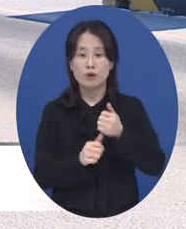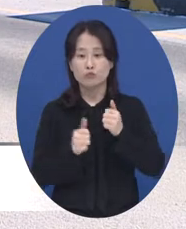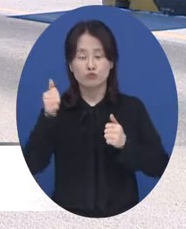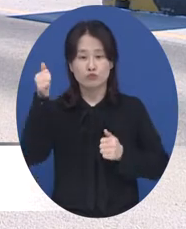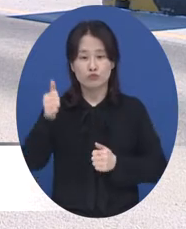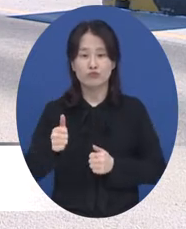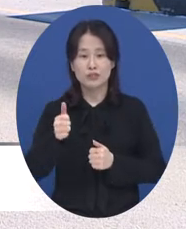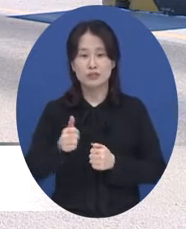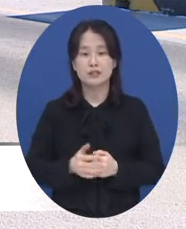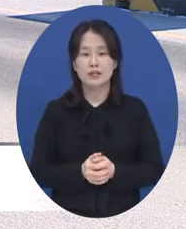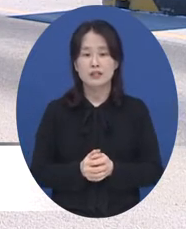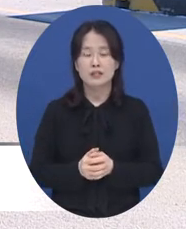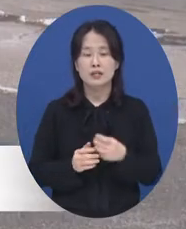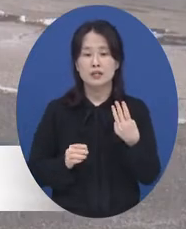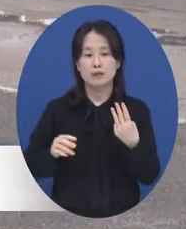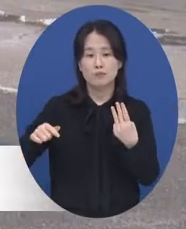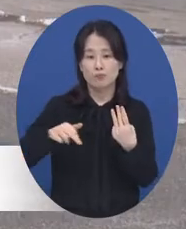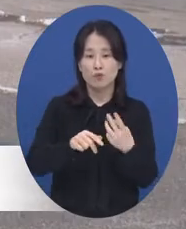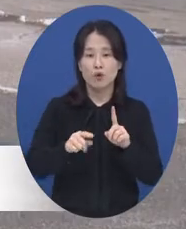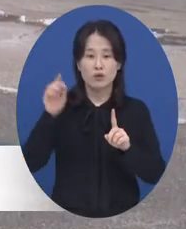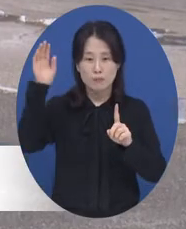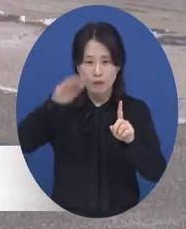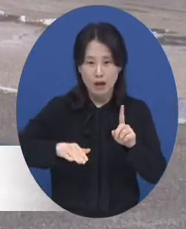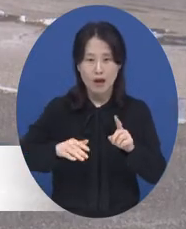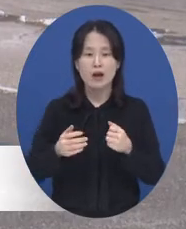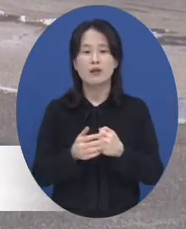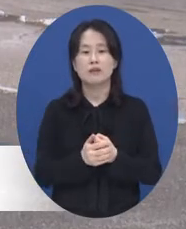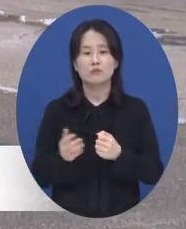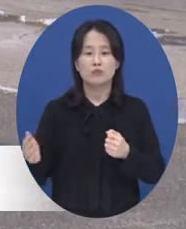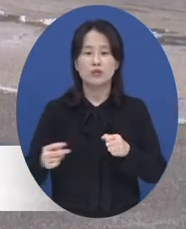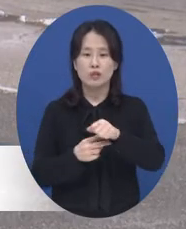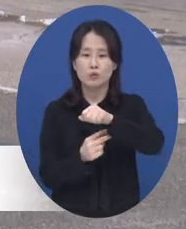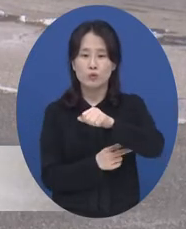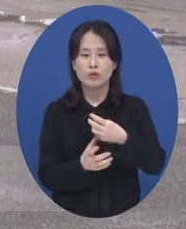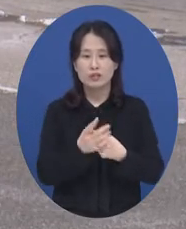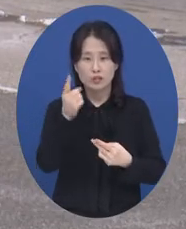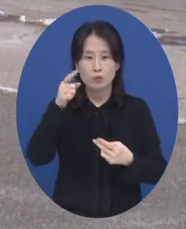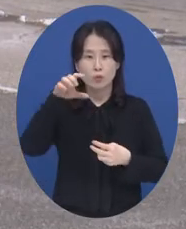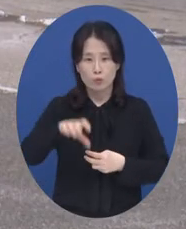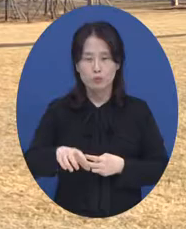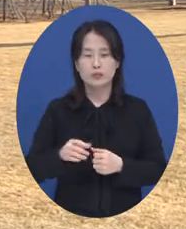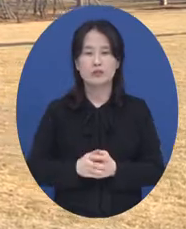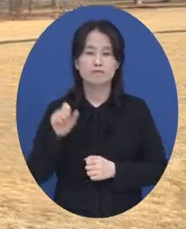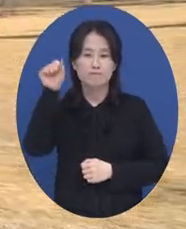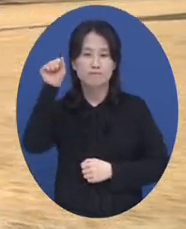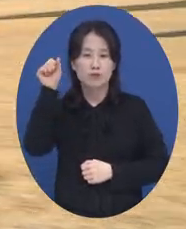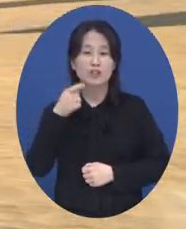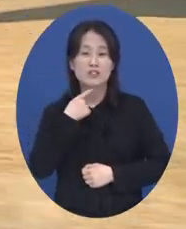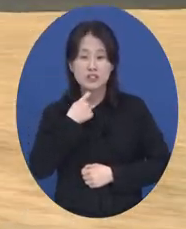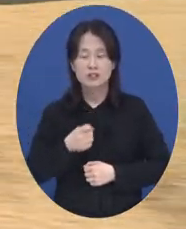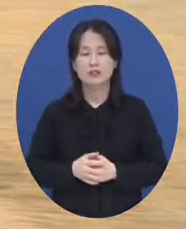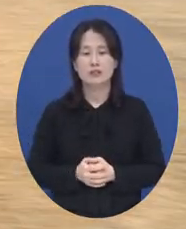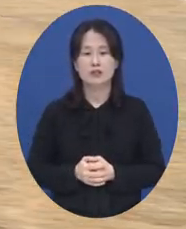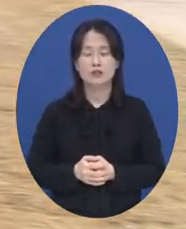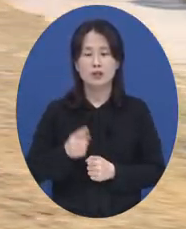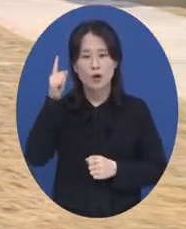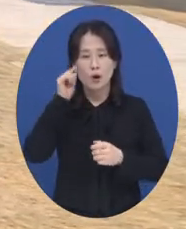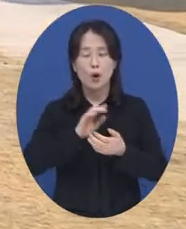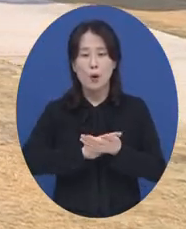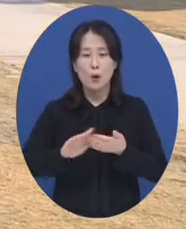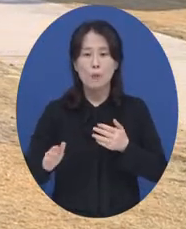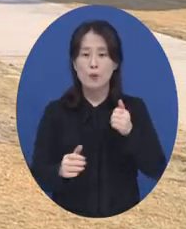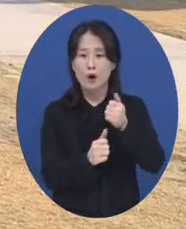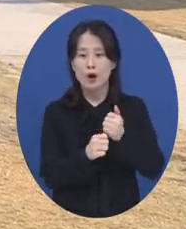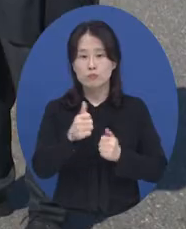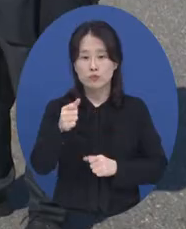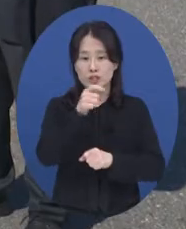통해 개성공단 재개 선언을 촉구하고 범국민운동을 제안했습니다. 임진각 평화부지사 현장